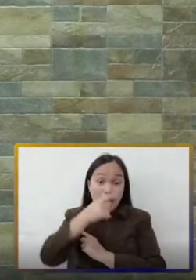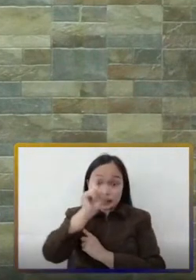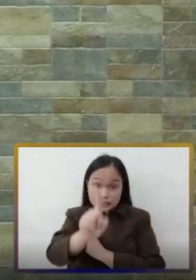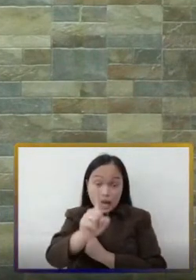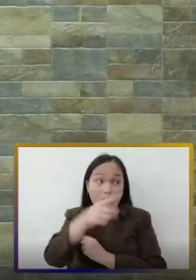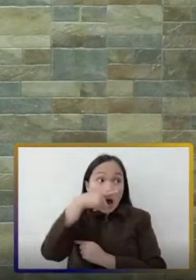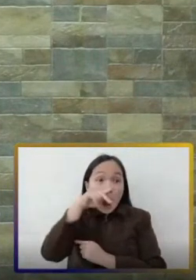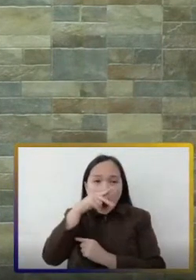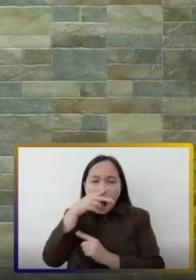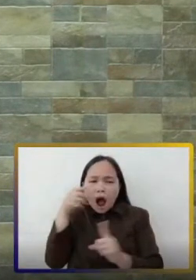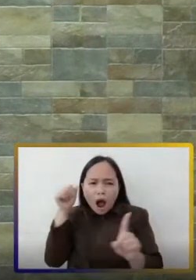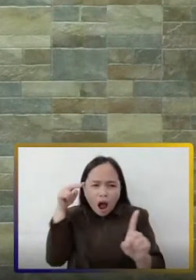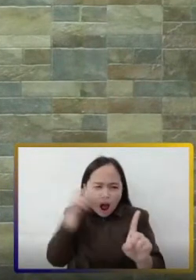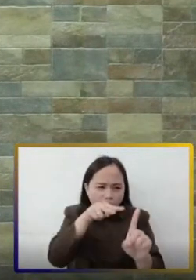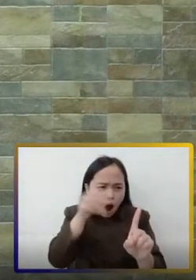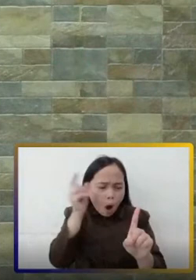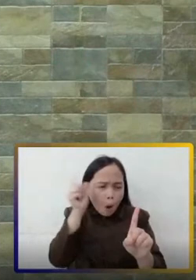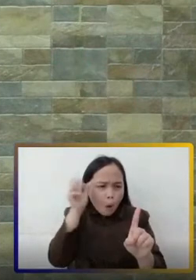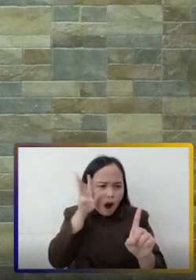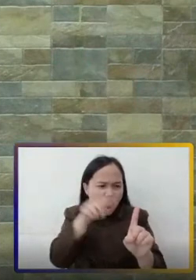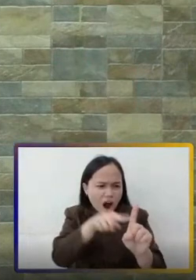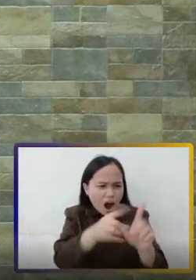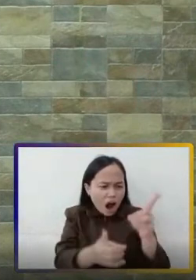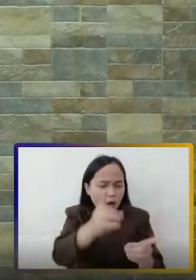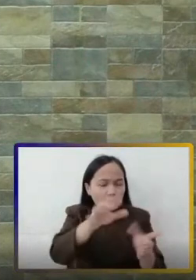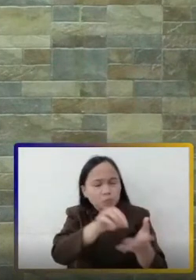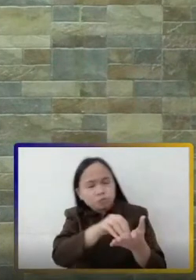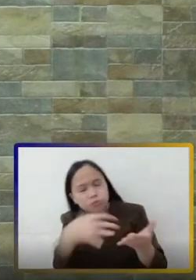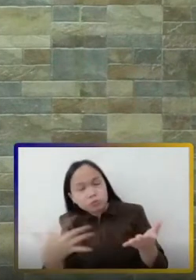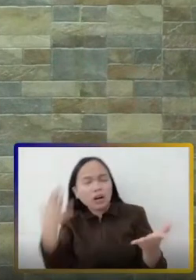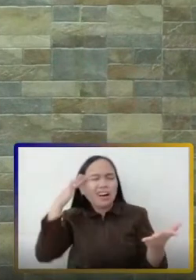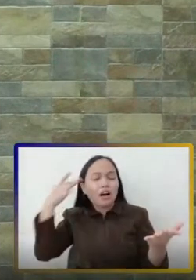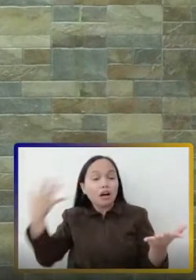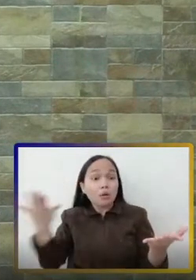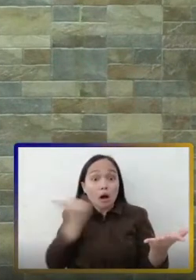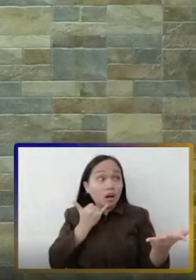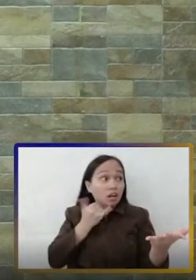lamang nakakita na may nangyayari sa driver? Kasi siya yung walang cellphone.